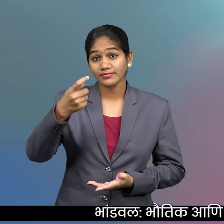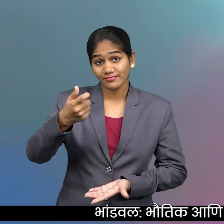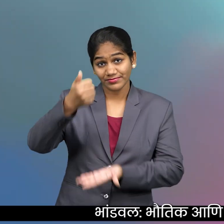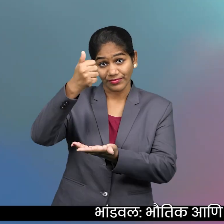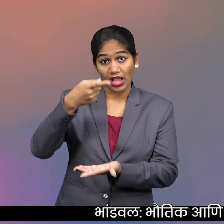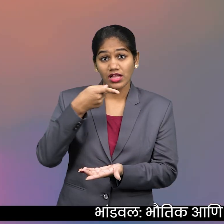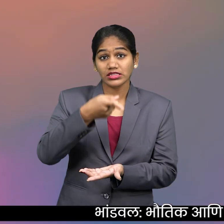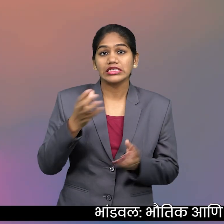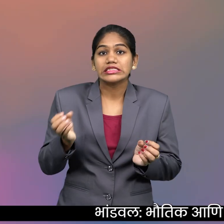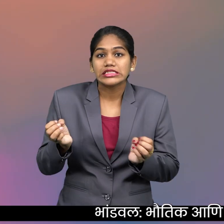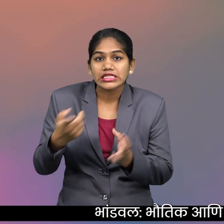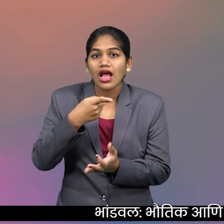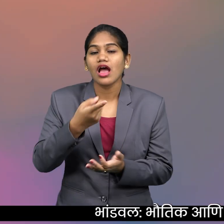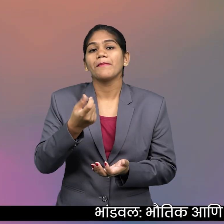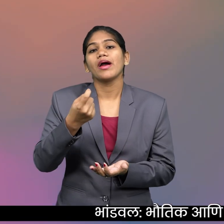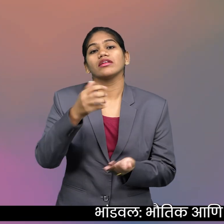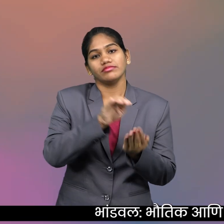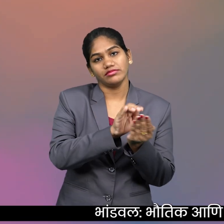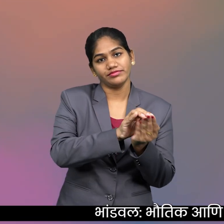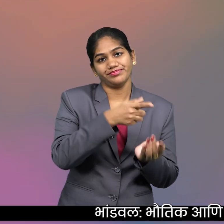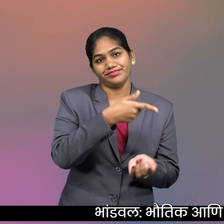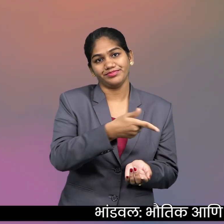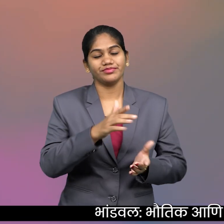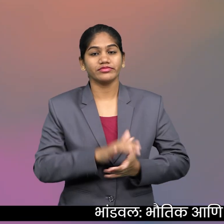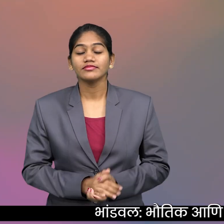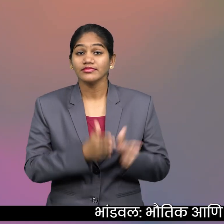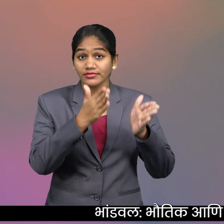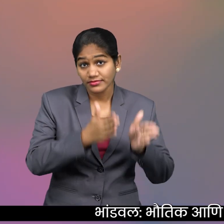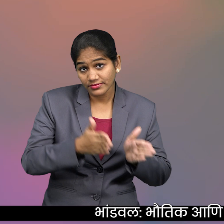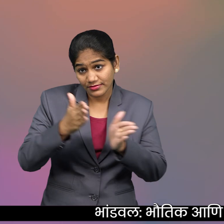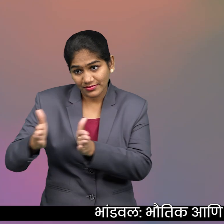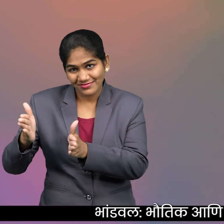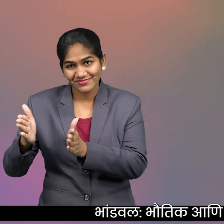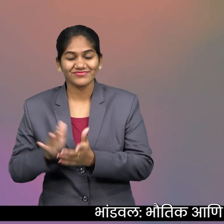भांडवल, भौतिक आणि खेळत्या भांडवलाची व्यवस्था करणे.